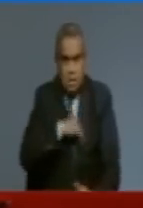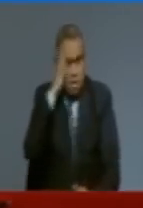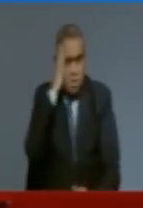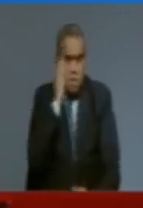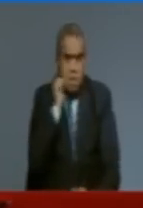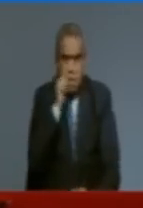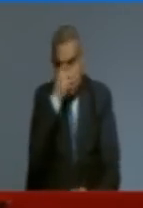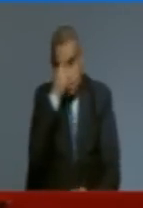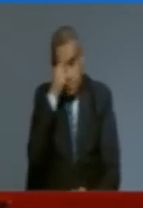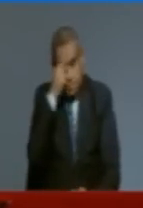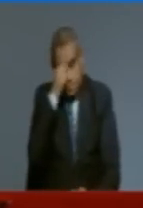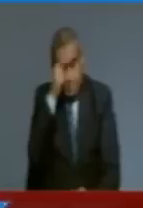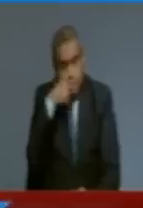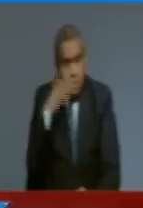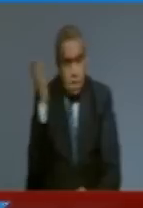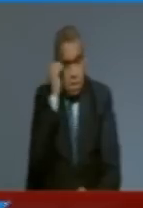أن